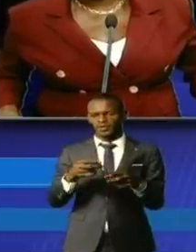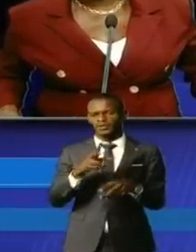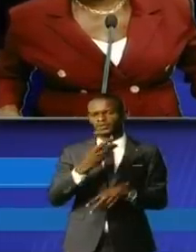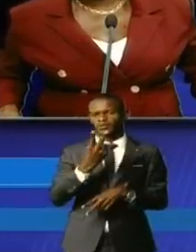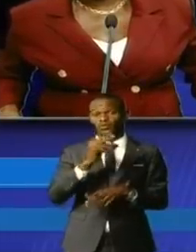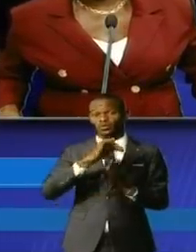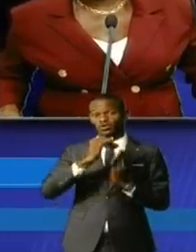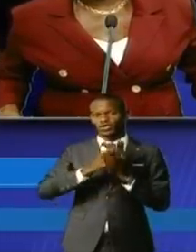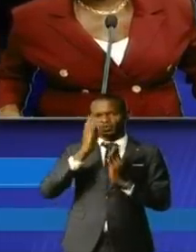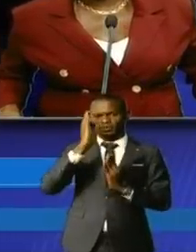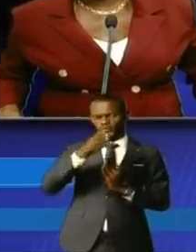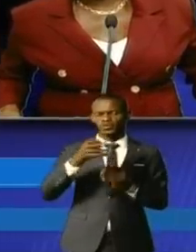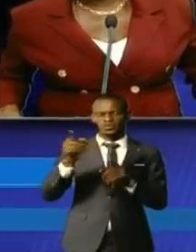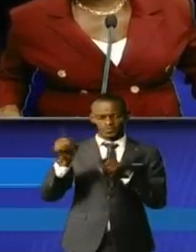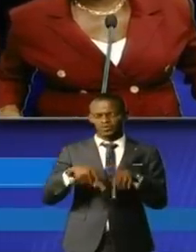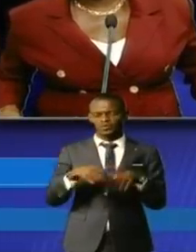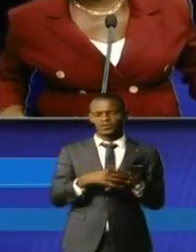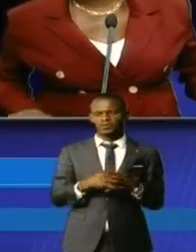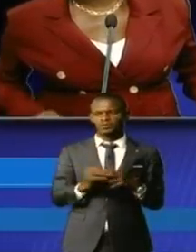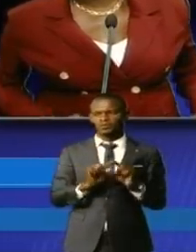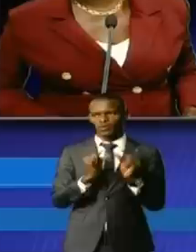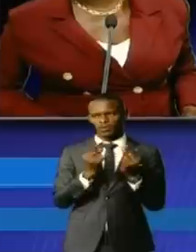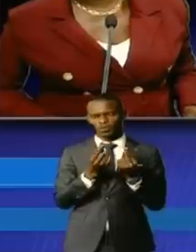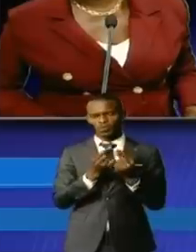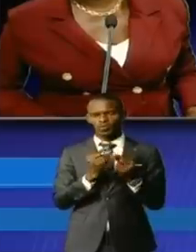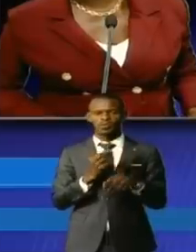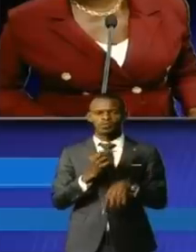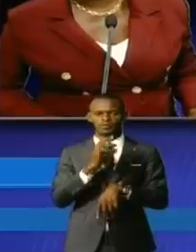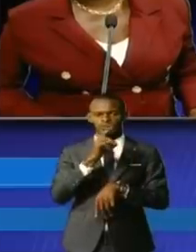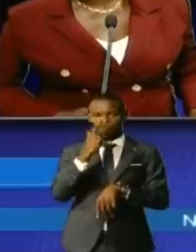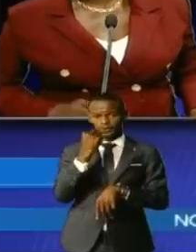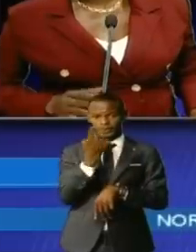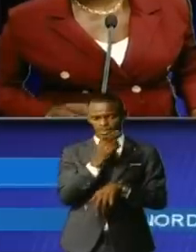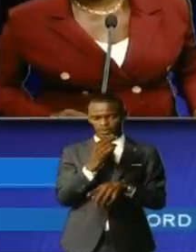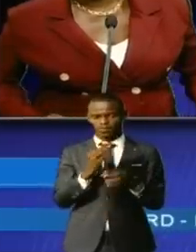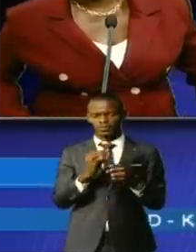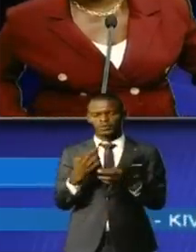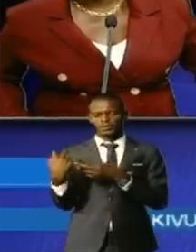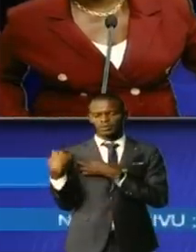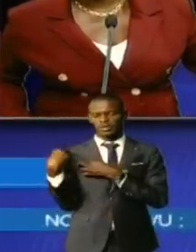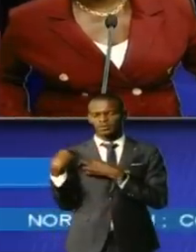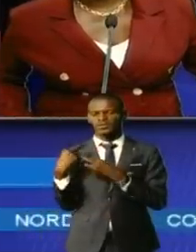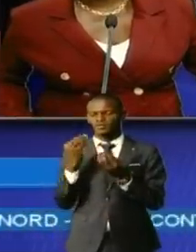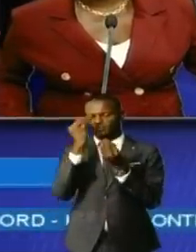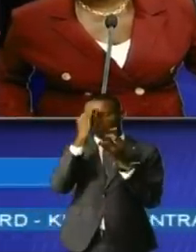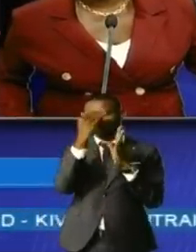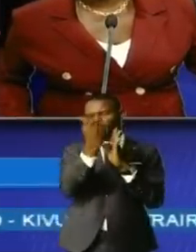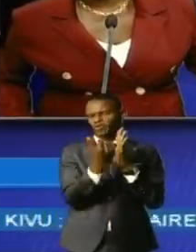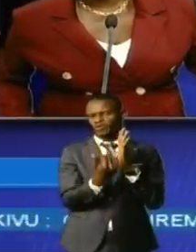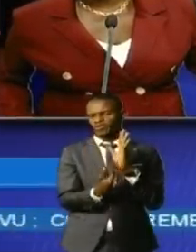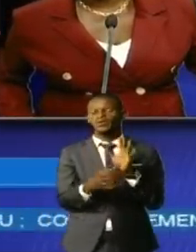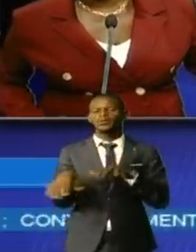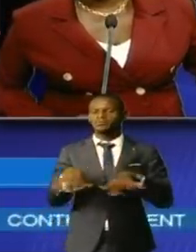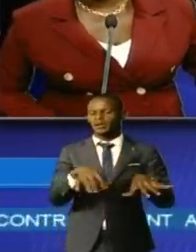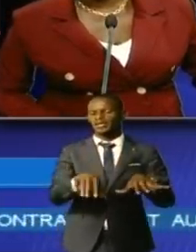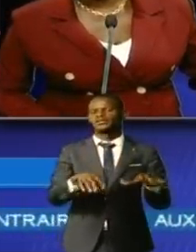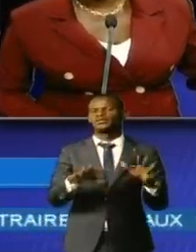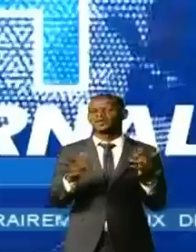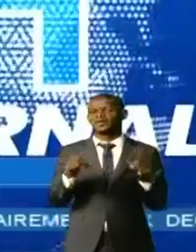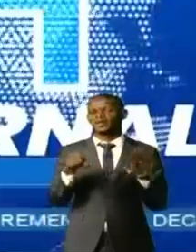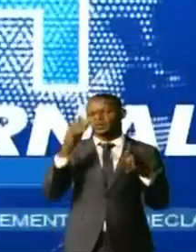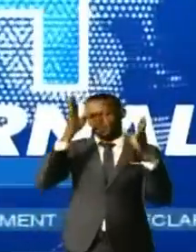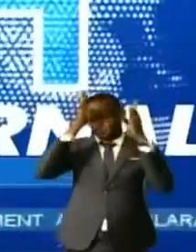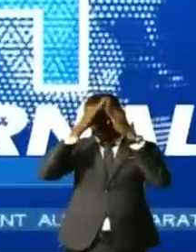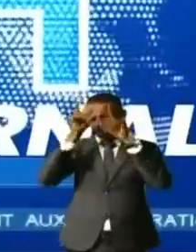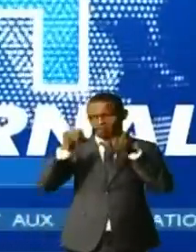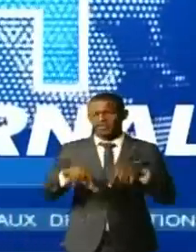L'annonce a été faite par la Conférence épiscopale nationale du Congo qui vient de dévoiler le calendrier du souverain pontife dans le pays